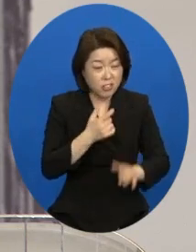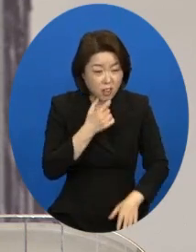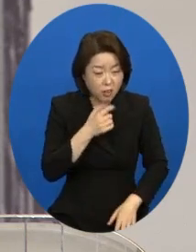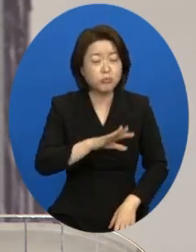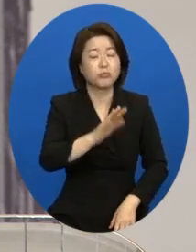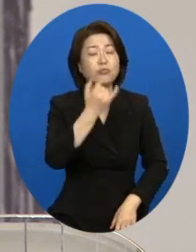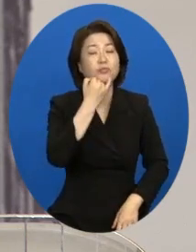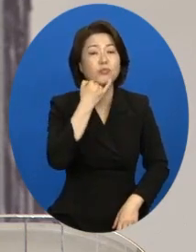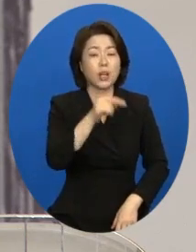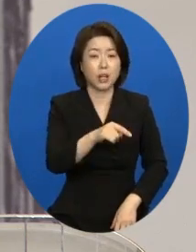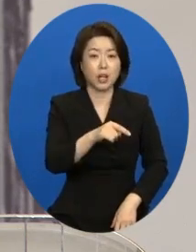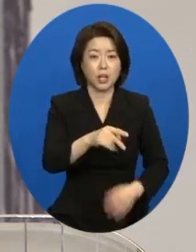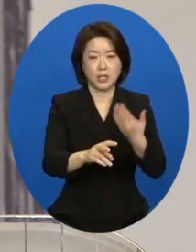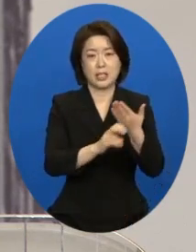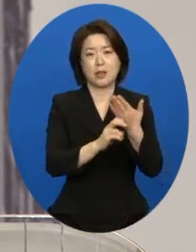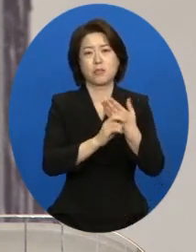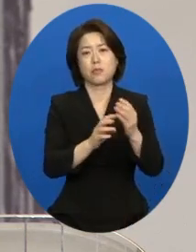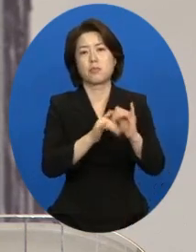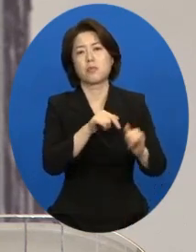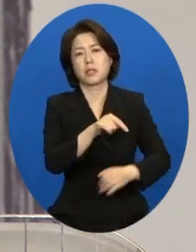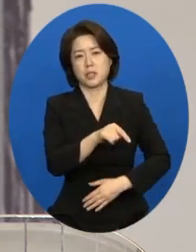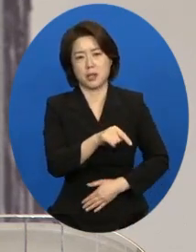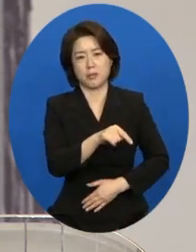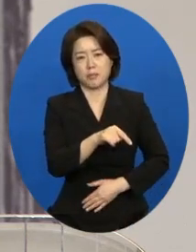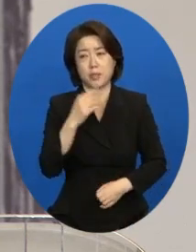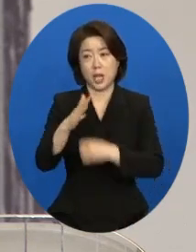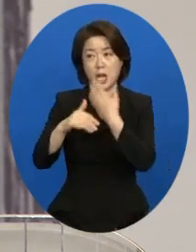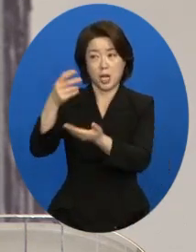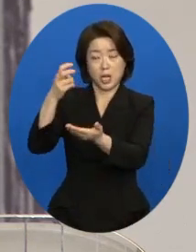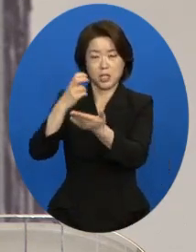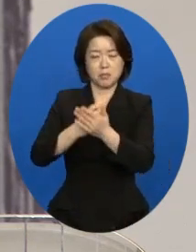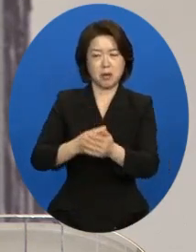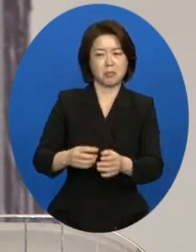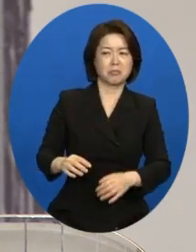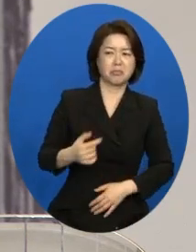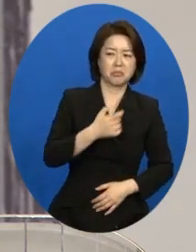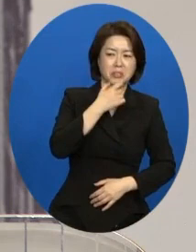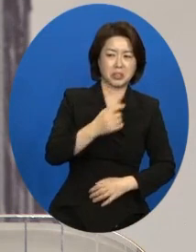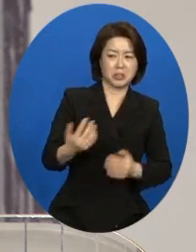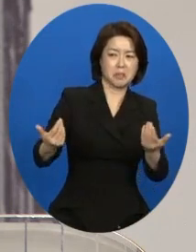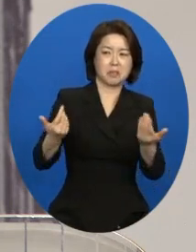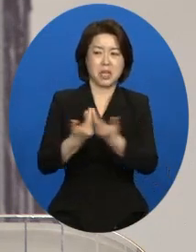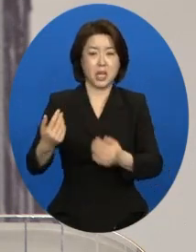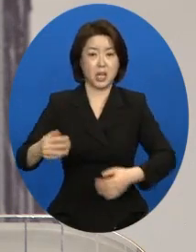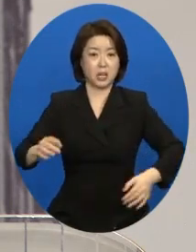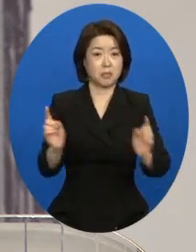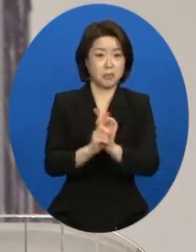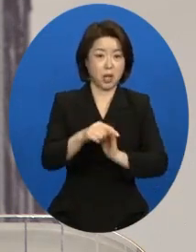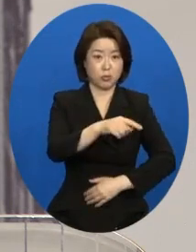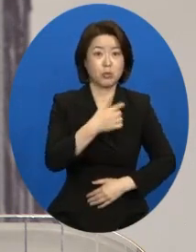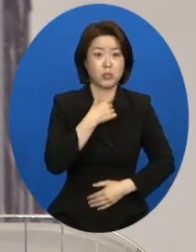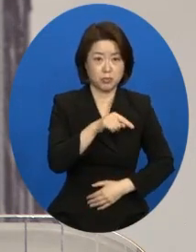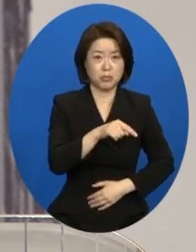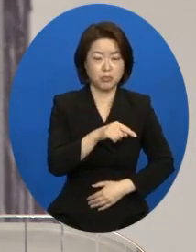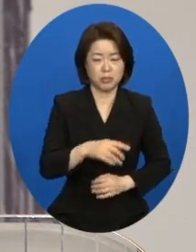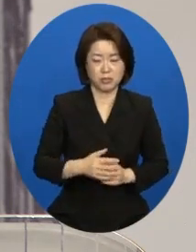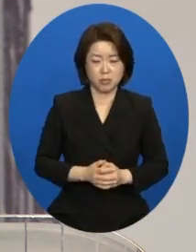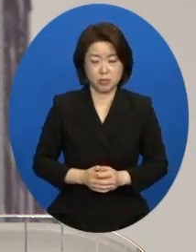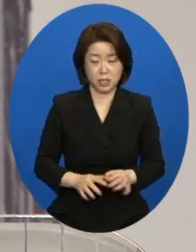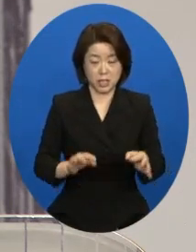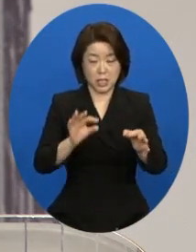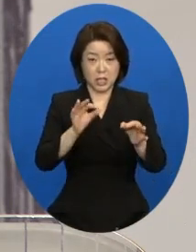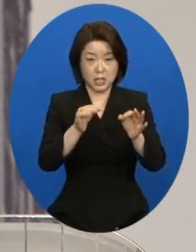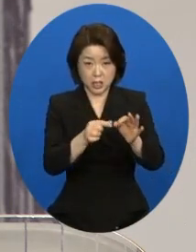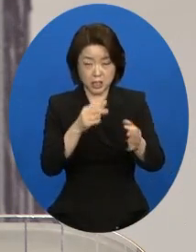돼. 이게 불법의 사람이 하나님의 법을 폐지하려고 하는 시도입니다. 십계명에 보시면 살인하지 말라. 그거 당연한